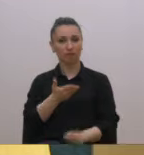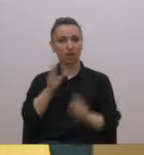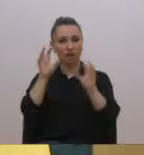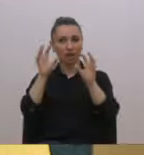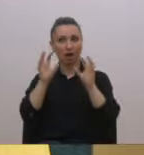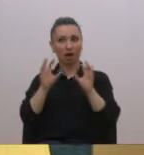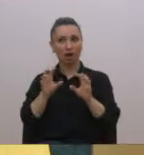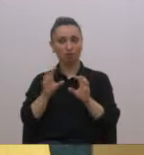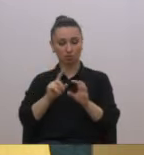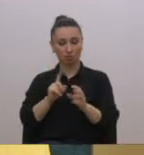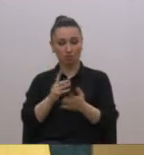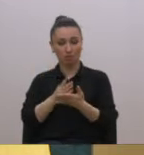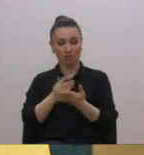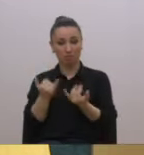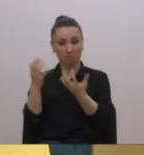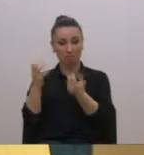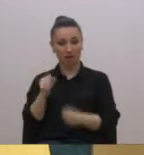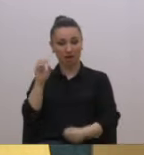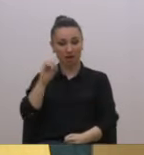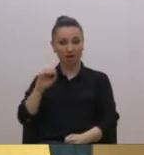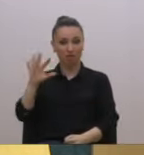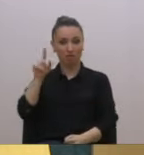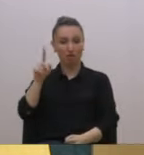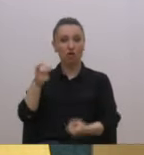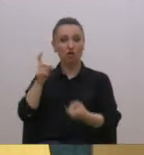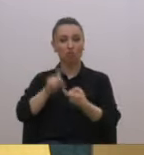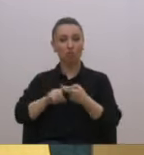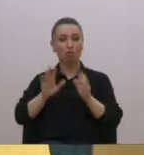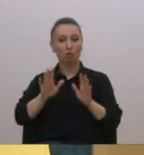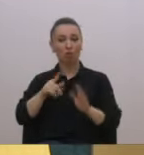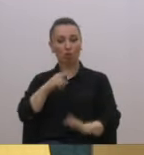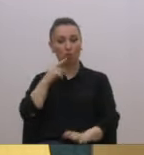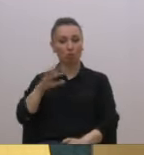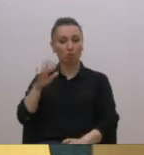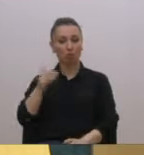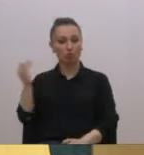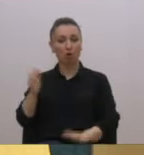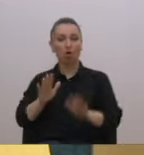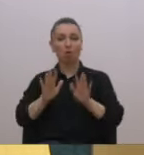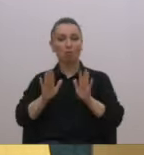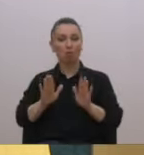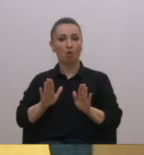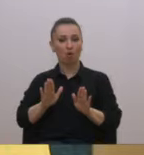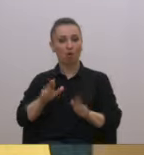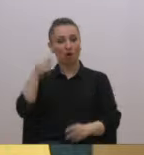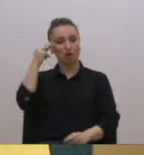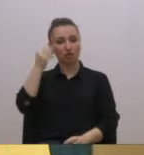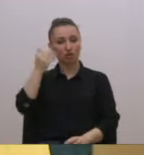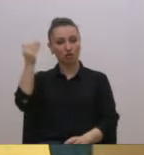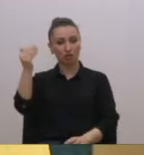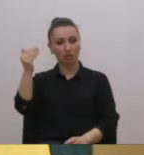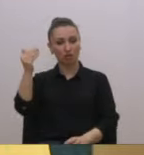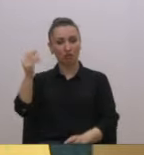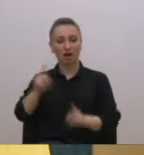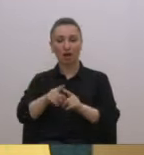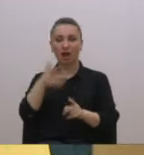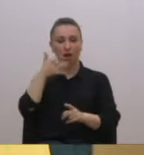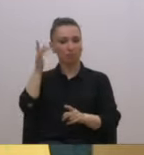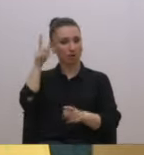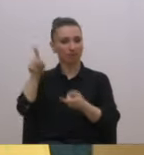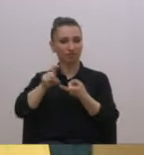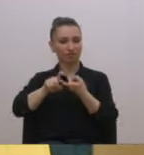კანონი, რომლებიც მიიღეს ევროპაში, შეეხება მხოლოდ რუსეთს, შეეხება მხოლოდ ჩინეს და არ შეეხება თქვათ ამერიკის